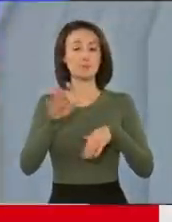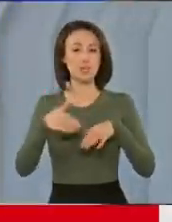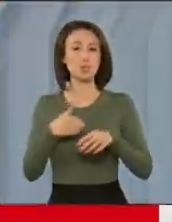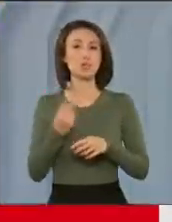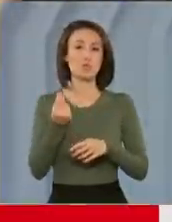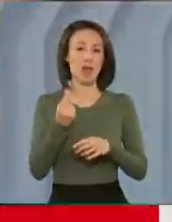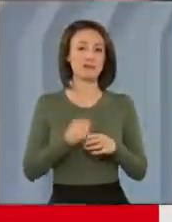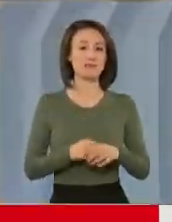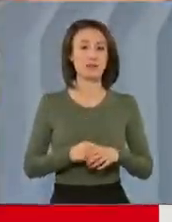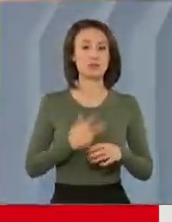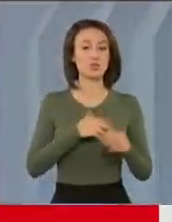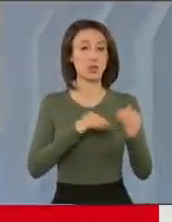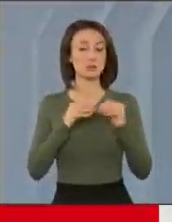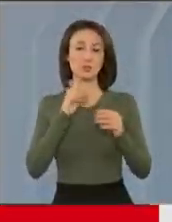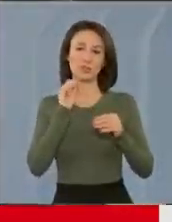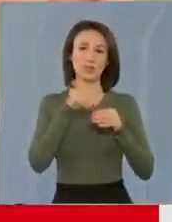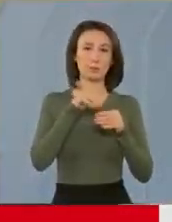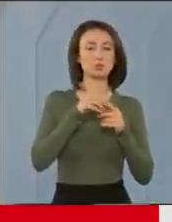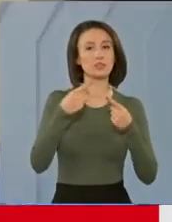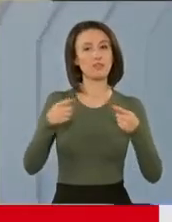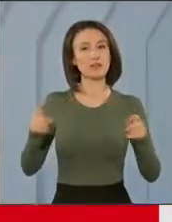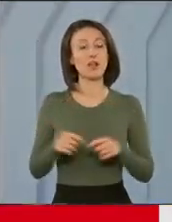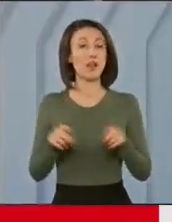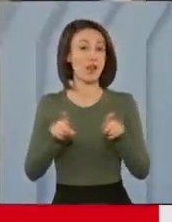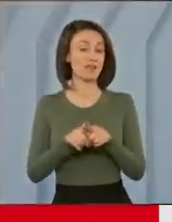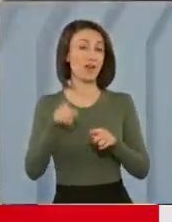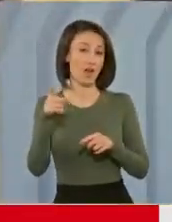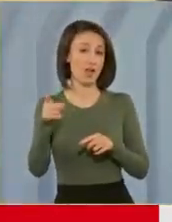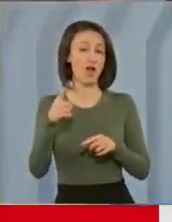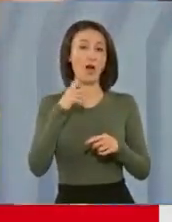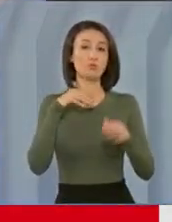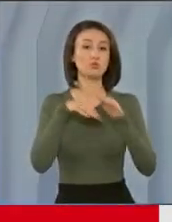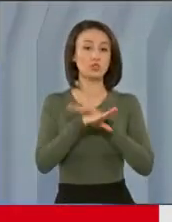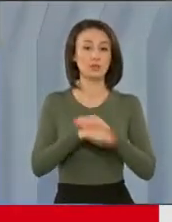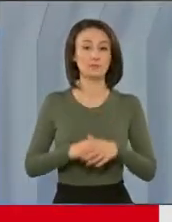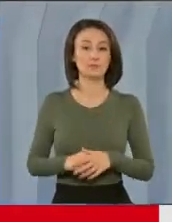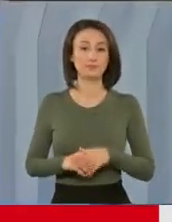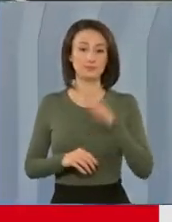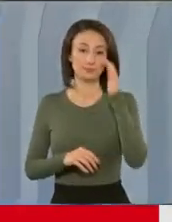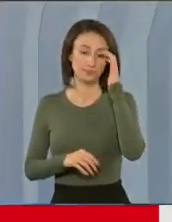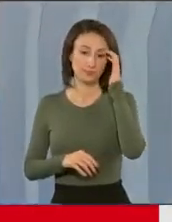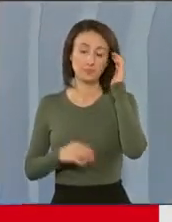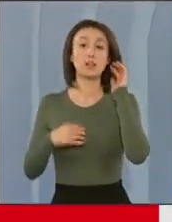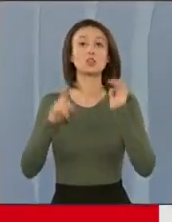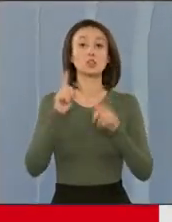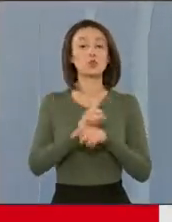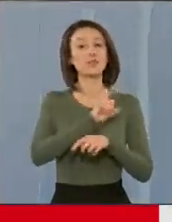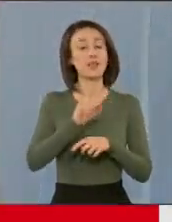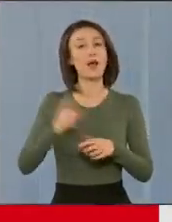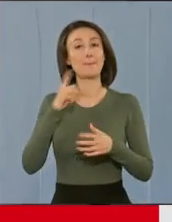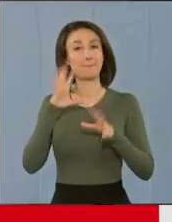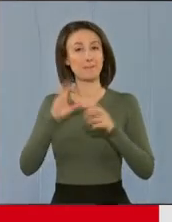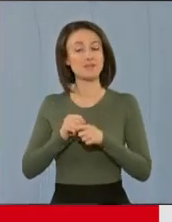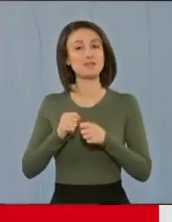Finanțe Darius Vâlcov prin interpuși la fel ca Vâlcov și Minel PR a fugit din țară tot în Italia dar a fost prins și arestat la